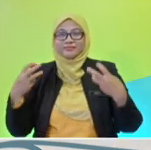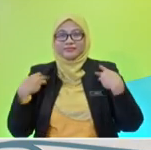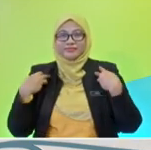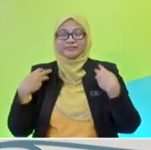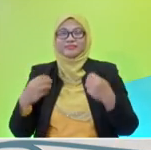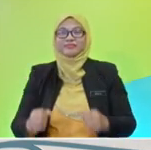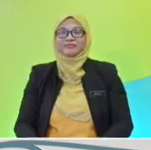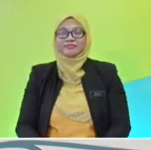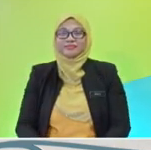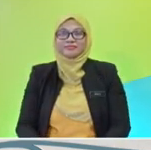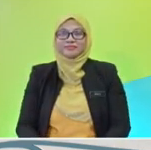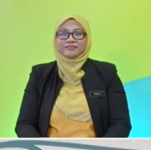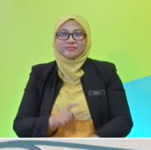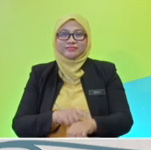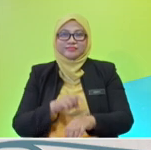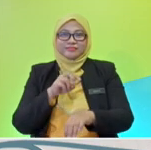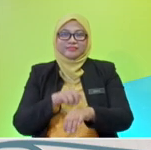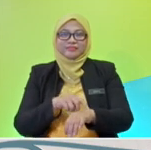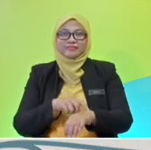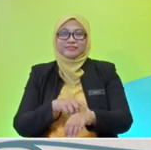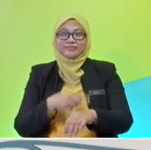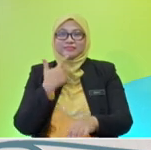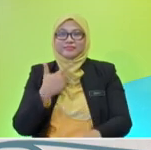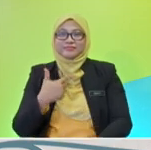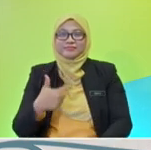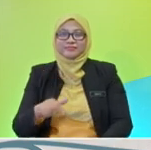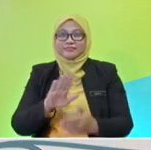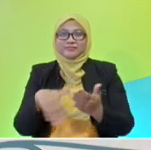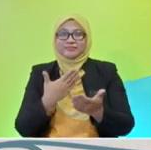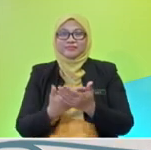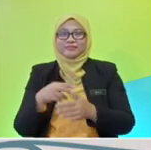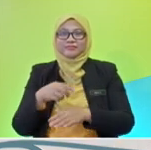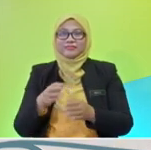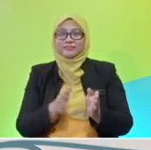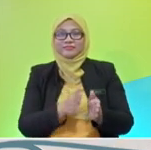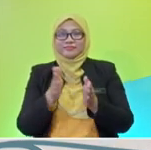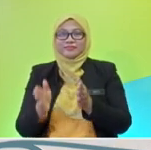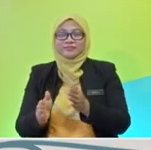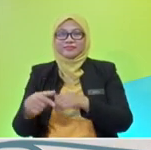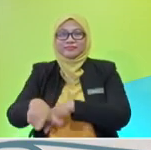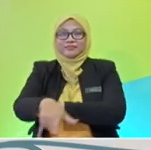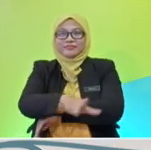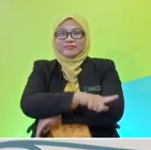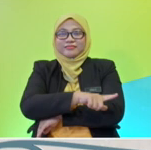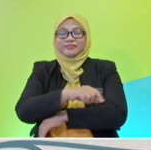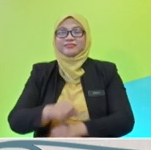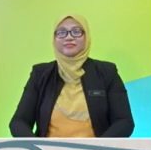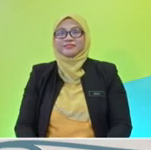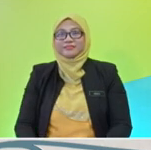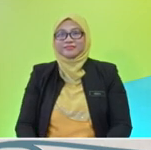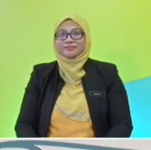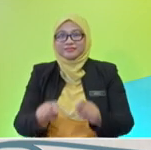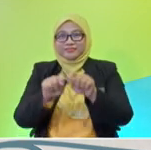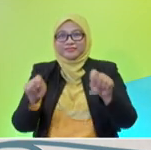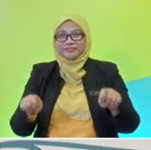pada zaman a Kerajaan Melayu awal ini semuanya berpusat di pesisir pantai ataupun berdekatan dengan pelabuhan yang mana kawasan ini